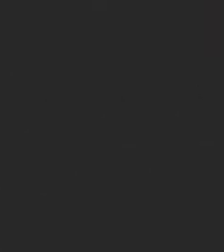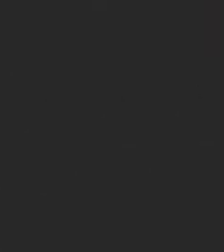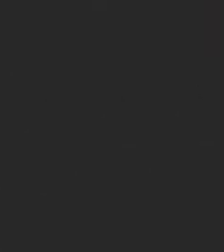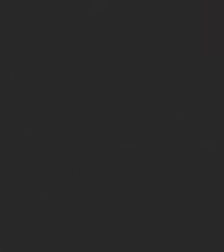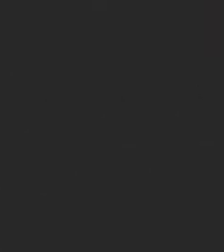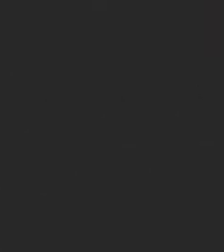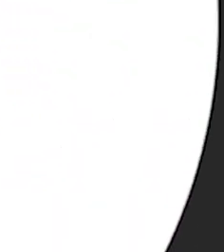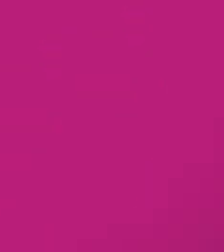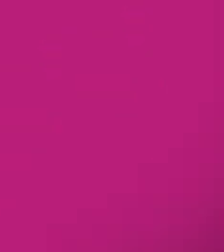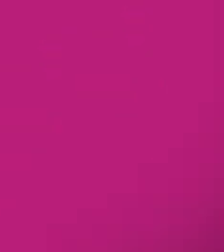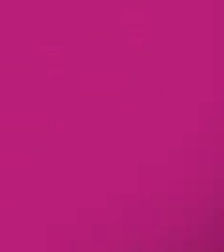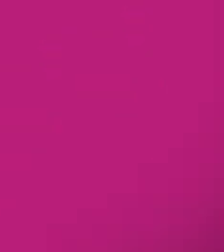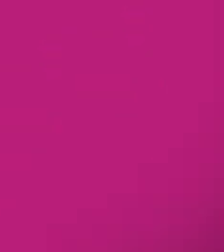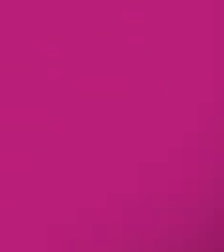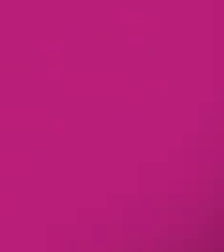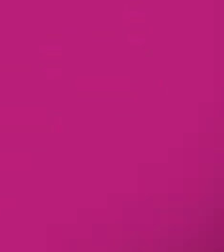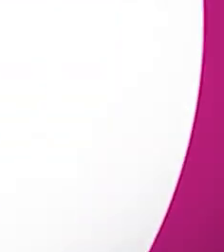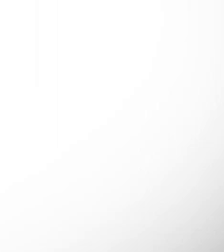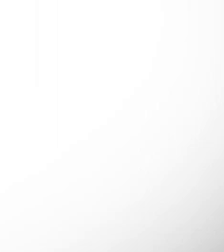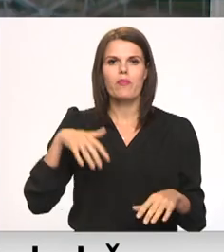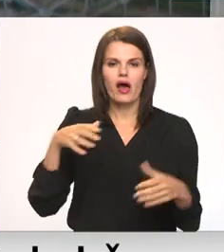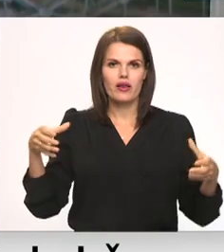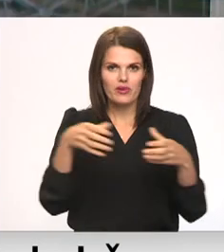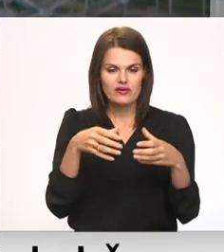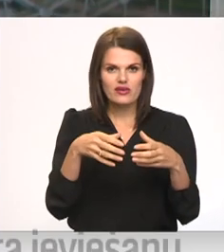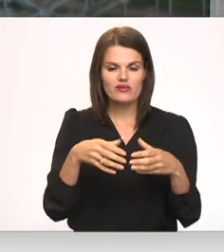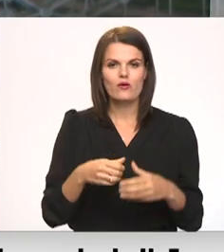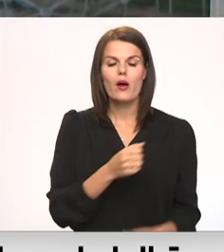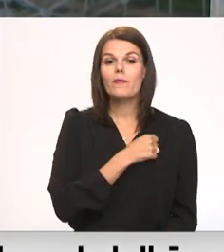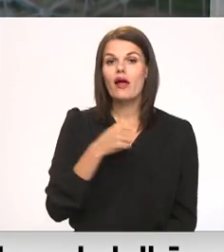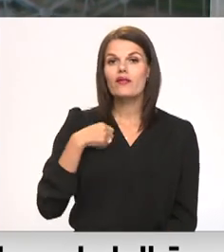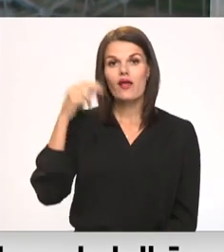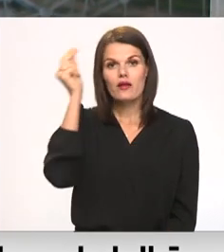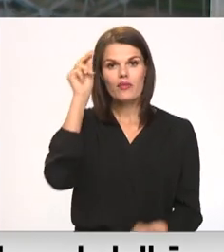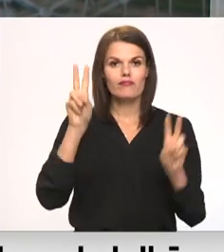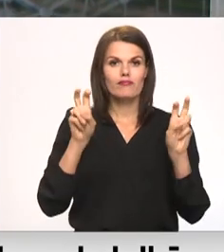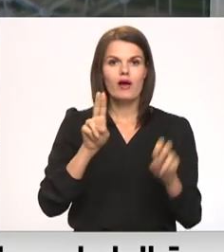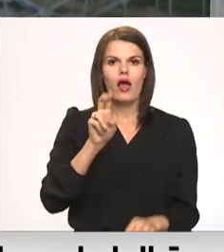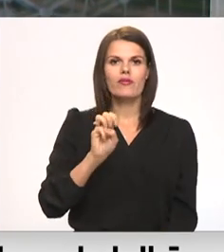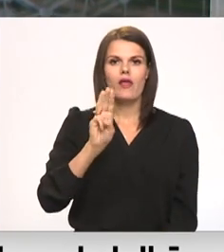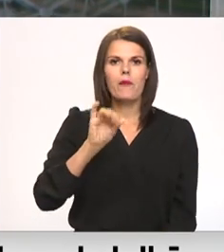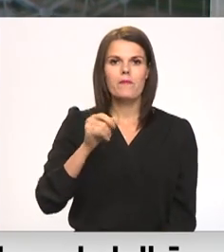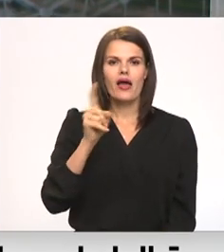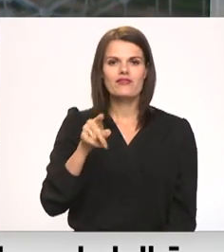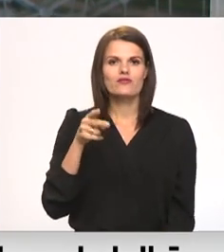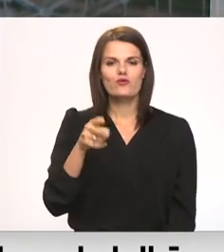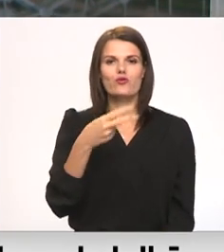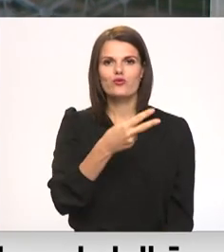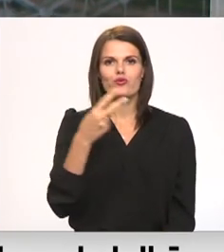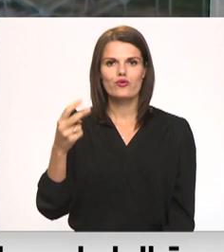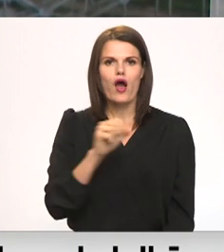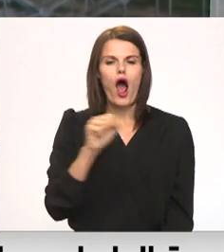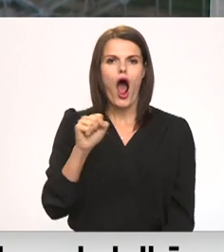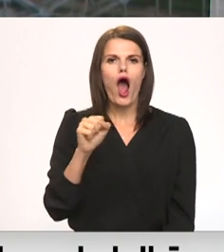Re! Viss ēters ir te! Militāro mācību ciklā Namejs 2022 Ādažu poligonā